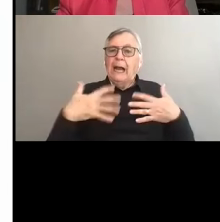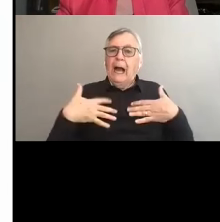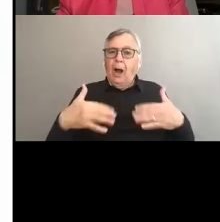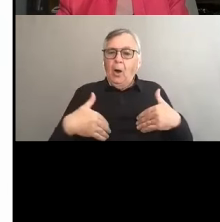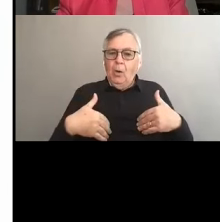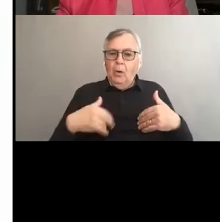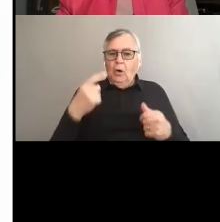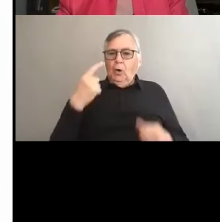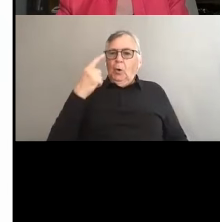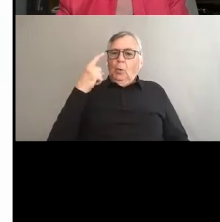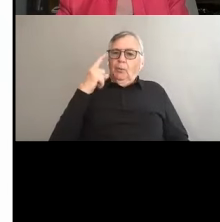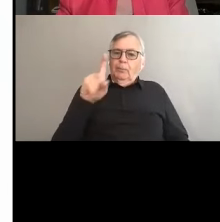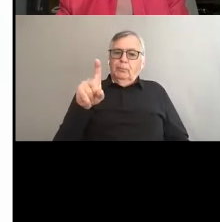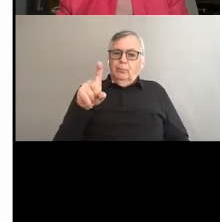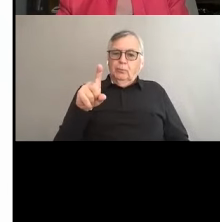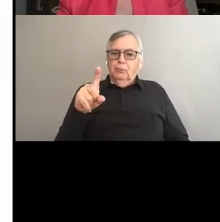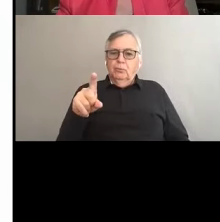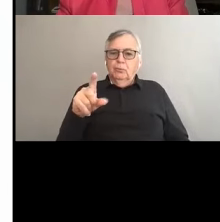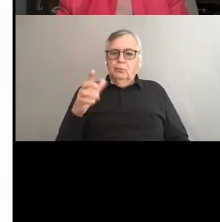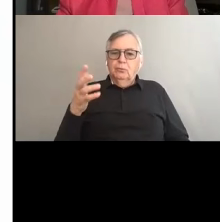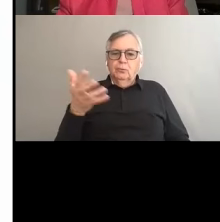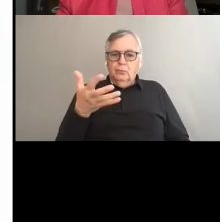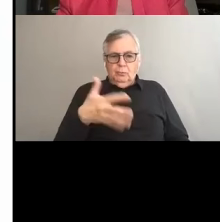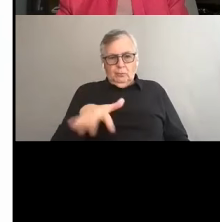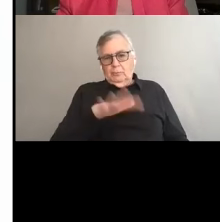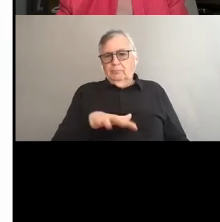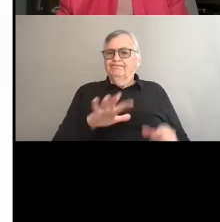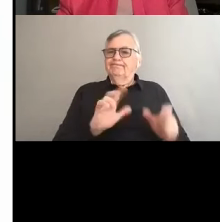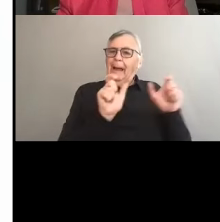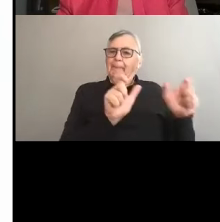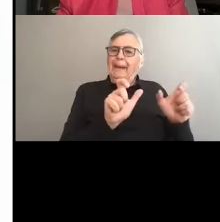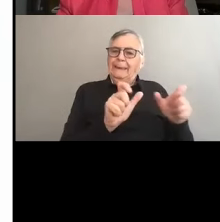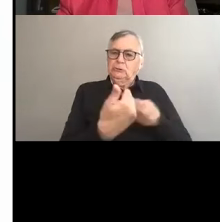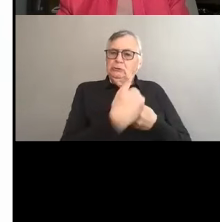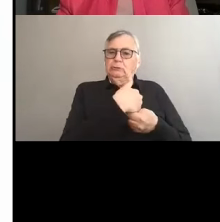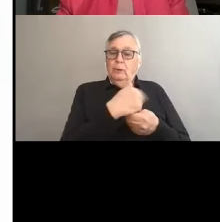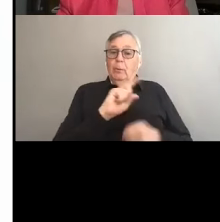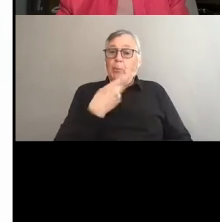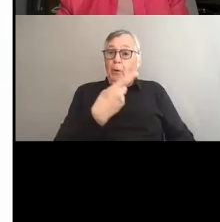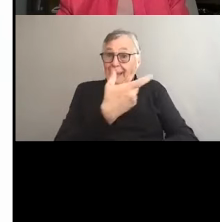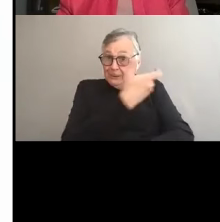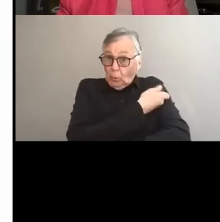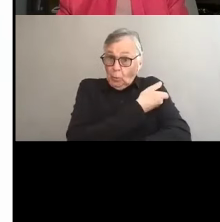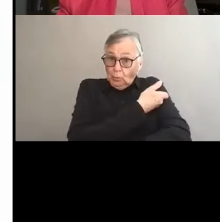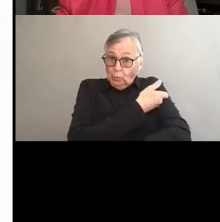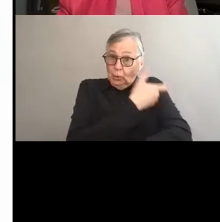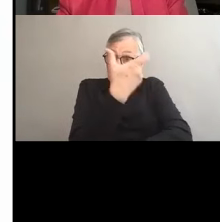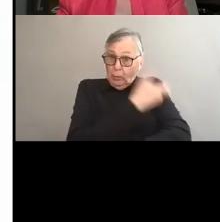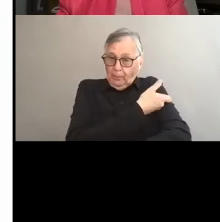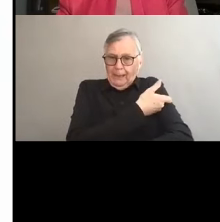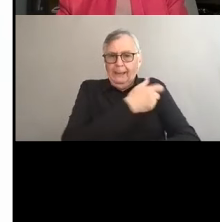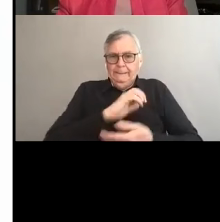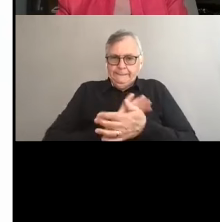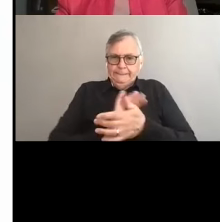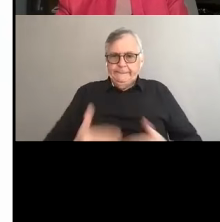nous servir à neutraliser le virus. Quand on reçoit une première dose de vaccin, il y a une première réponse comme ça